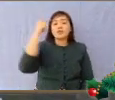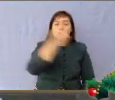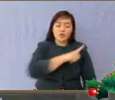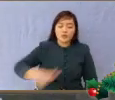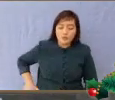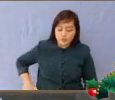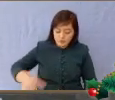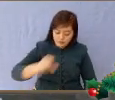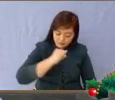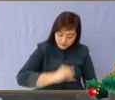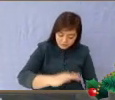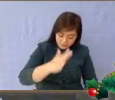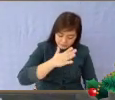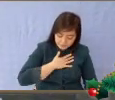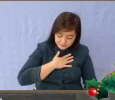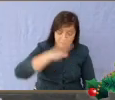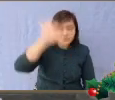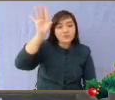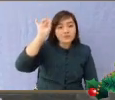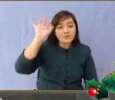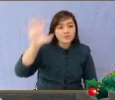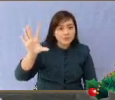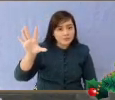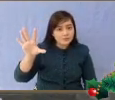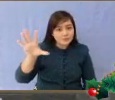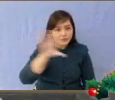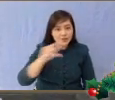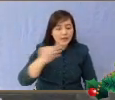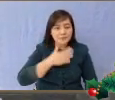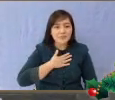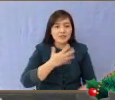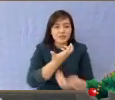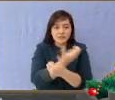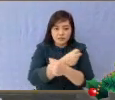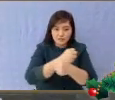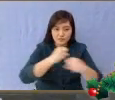Whom shall I fear?